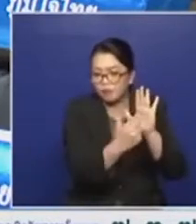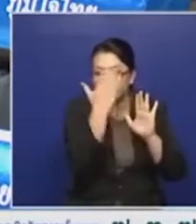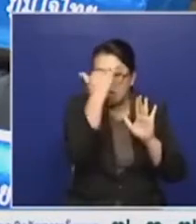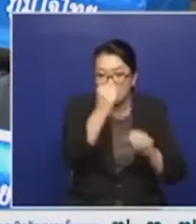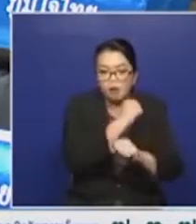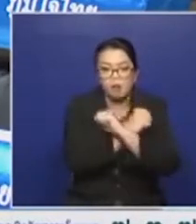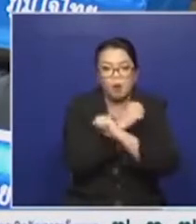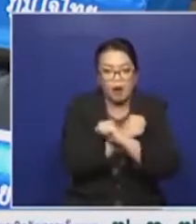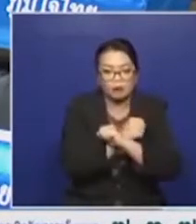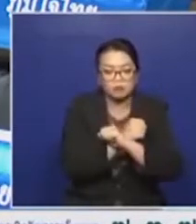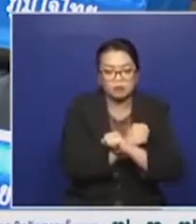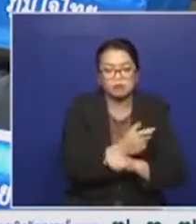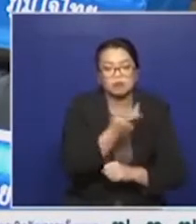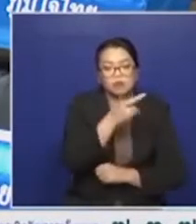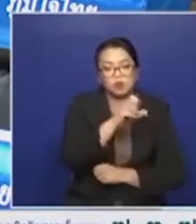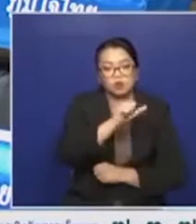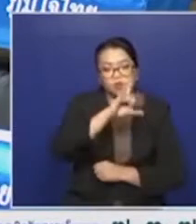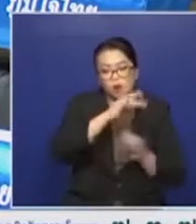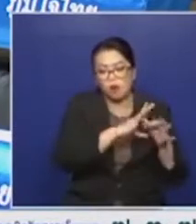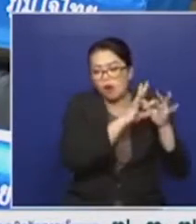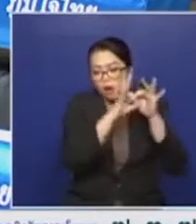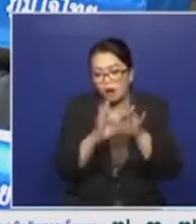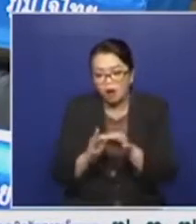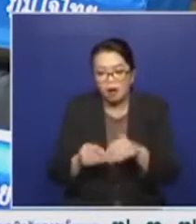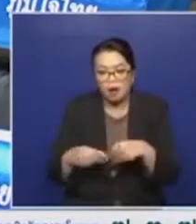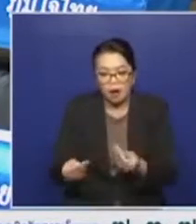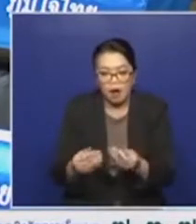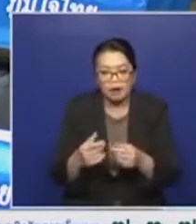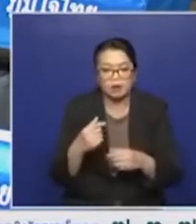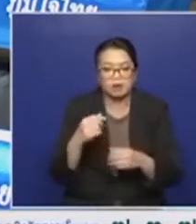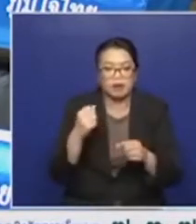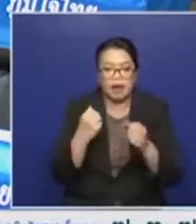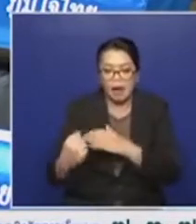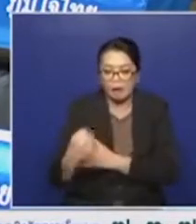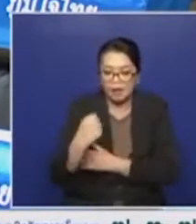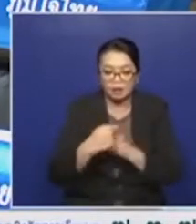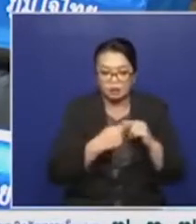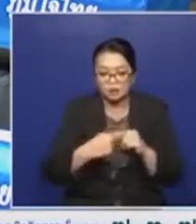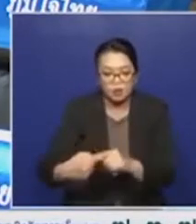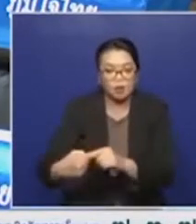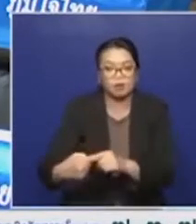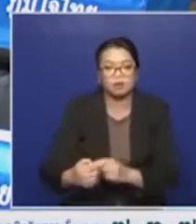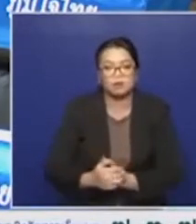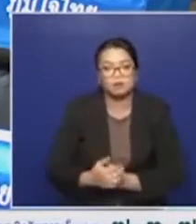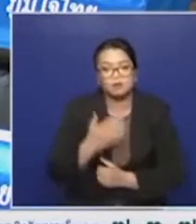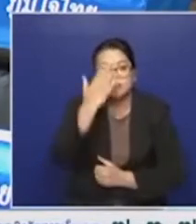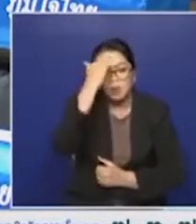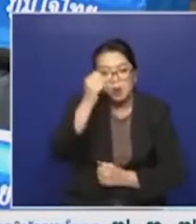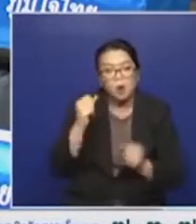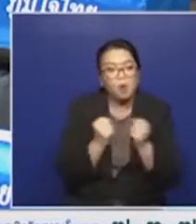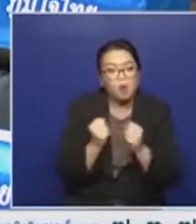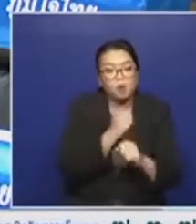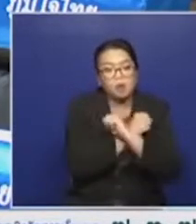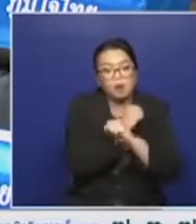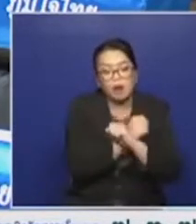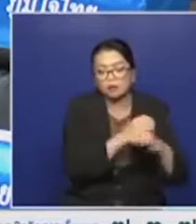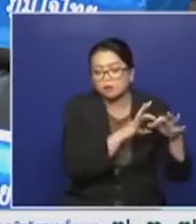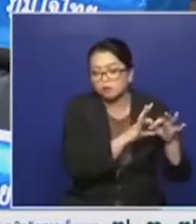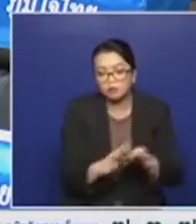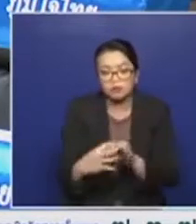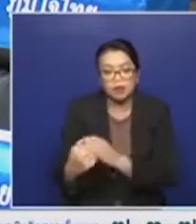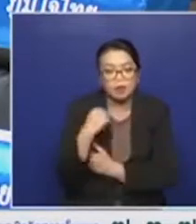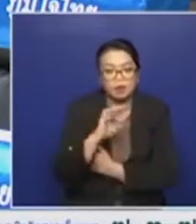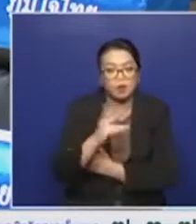เพื่อปกป้องมรดกของคสชซึ่งต้องย้ำยังๆว่าการปกป้องมรดกของก.ต.ชตามกลไกรัฐนูญฉบับนี้